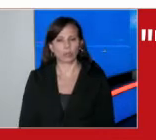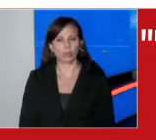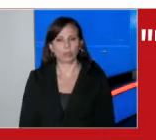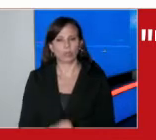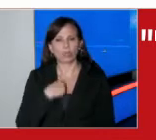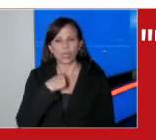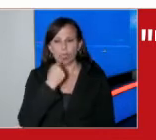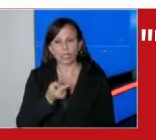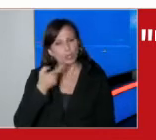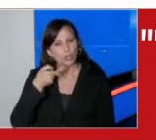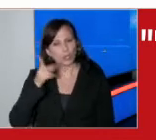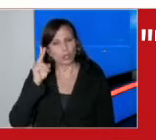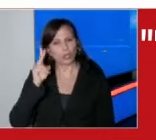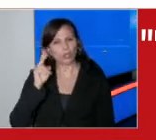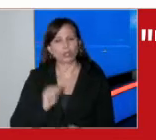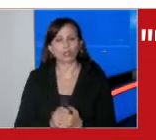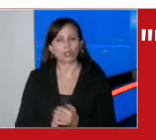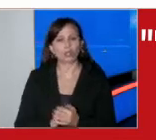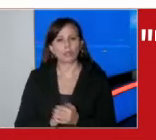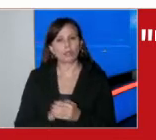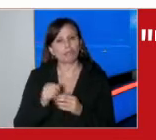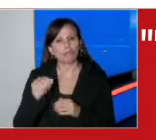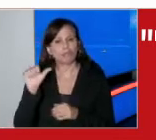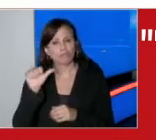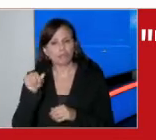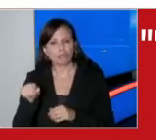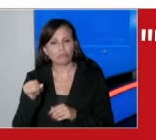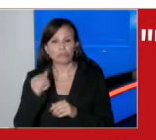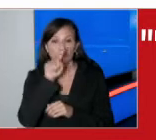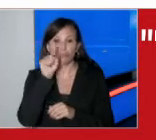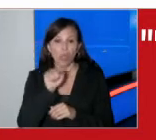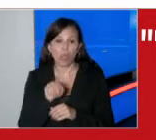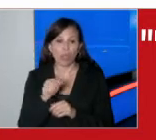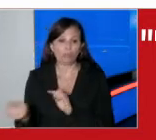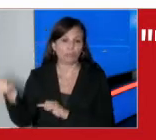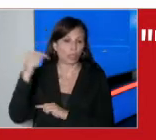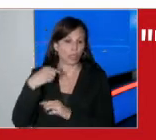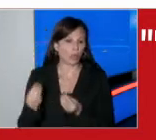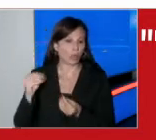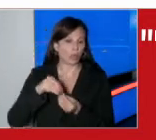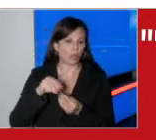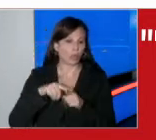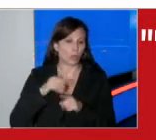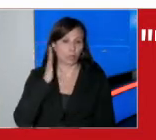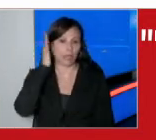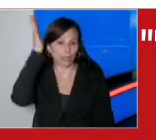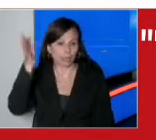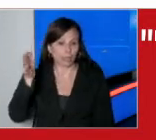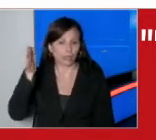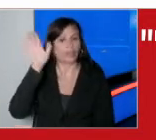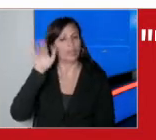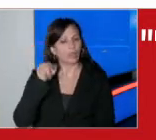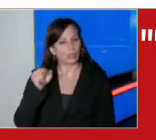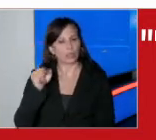לכם יותר מזה, אחרי דלטה ואומיקרון, ייתכן בהחלט שיגיע עוד זן בעתיד. גם